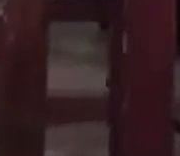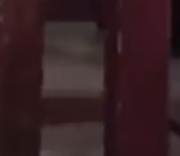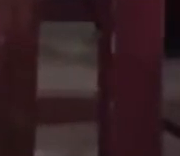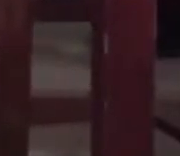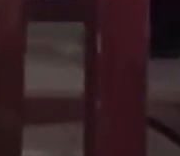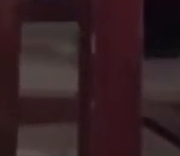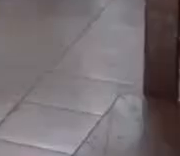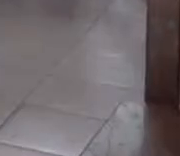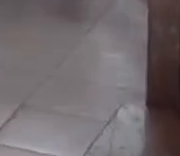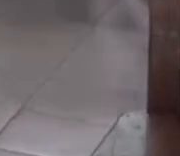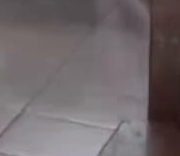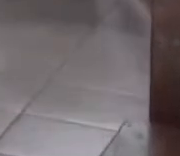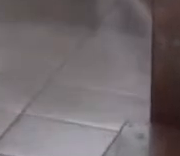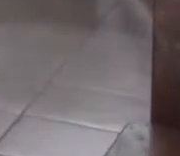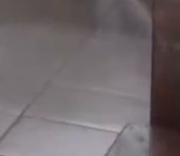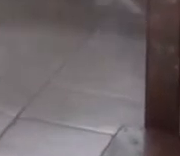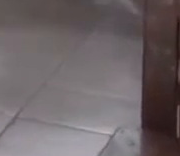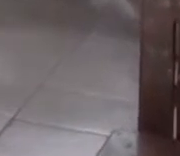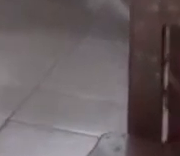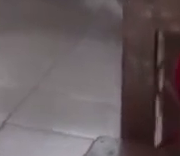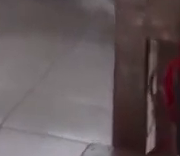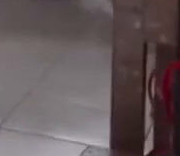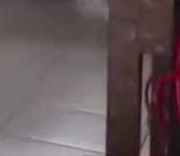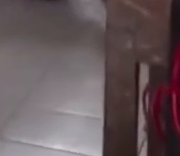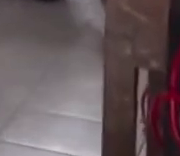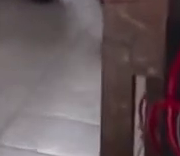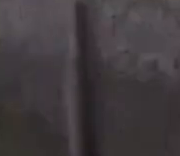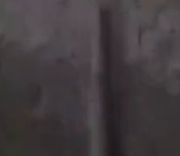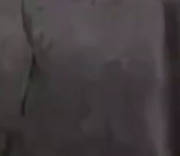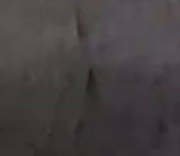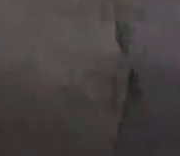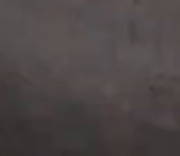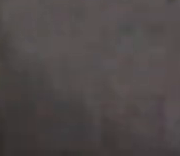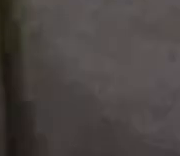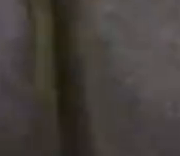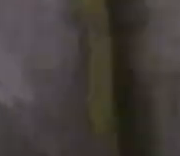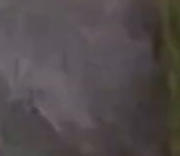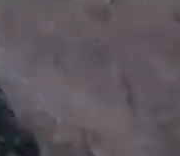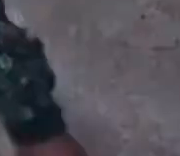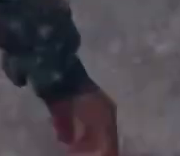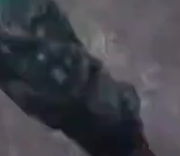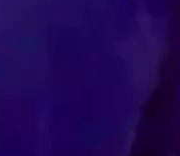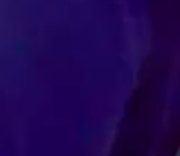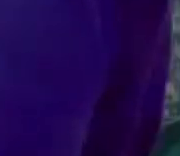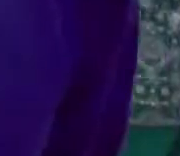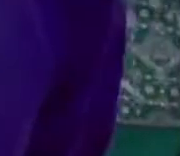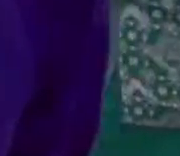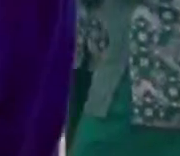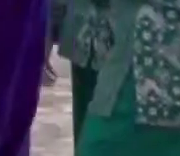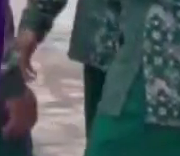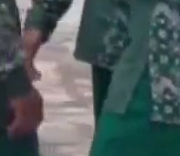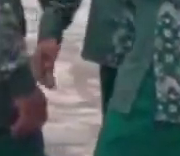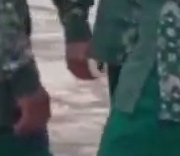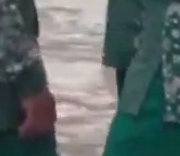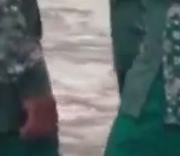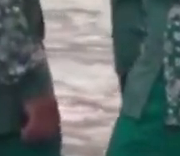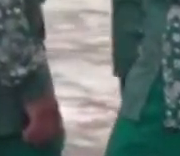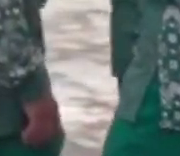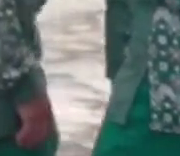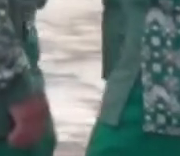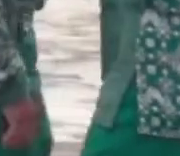yang tinggal di daerah rawan bencana merupakan agenda rutin yang terus-menerus dilakukan oleh berbagai pihak